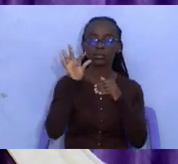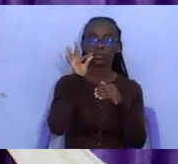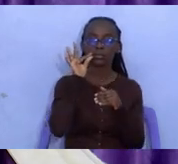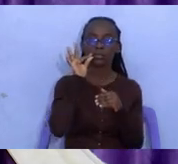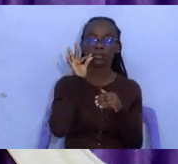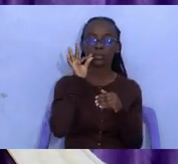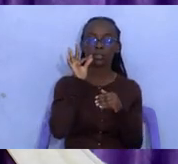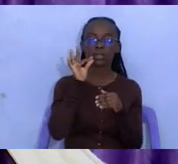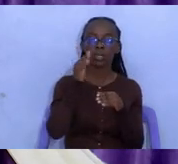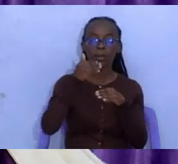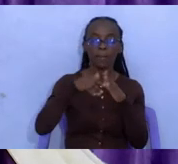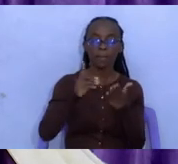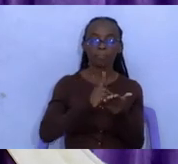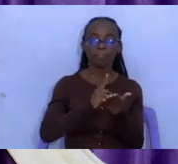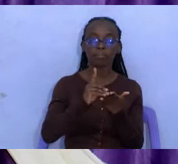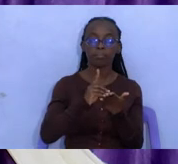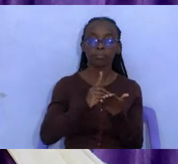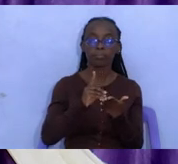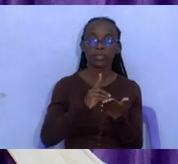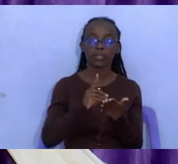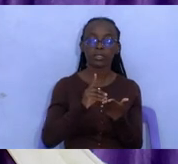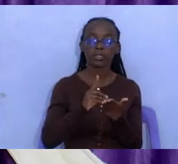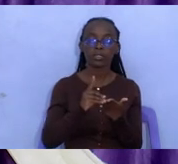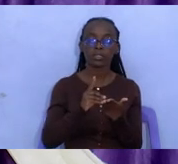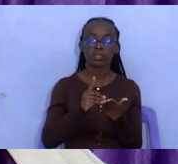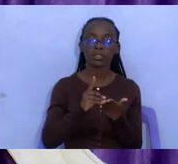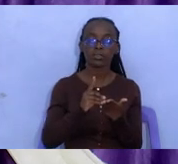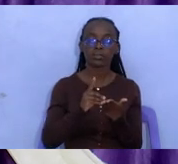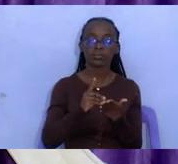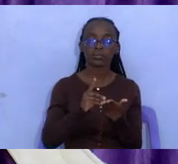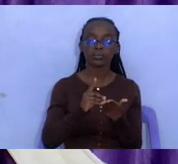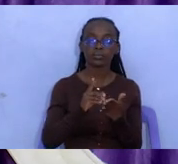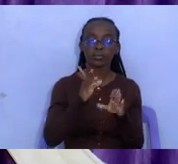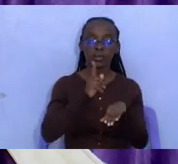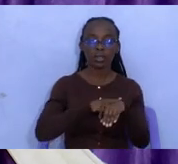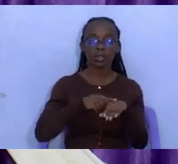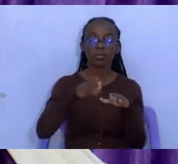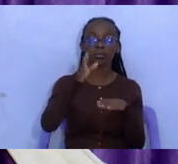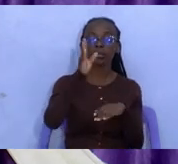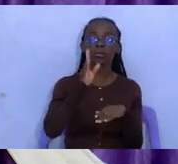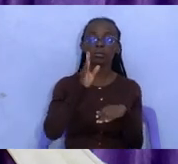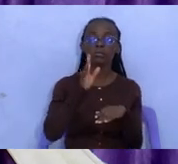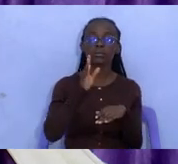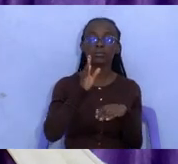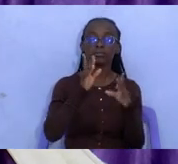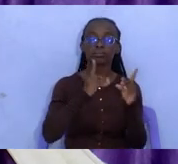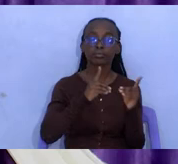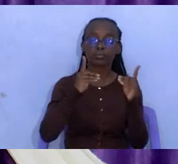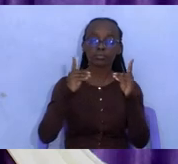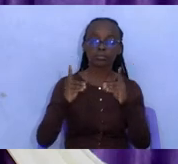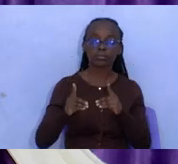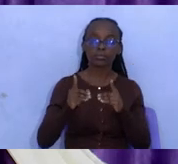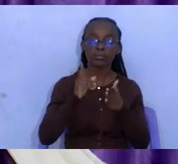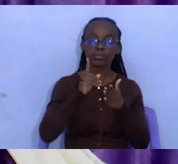mashamba paka in the desert. Can you imagine? Mungu akikufanikisha, yani alikuwa hadi na vineyard